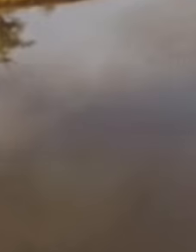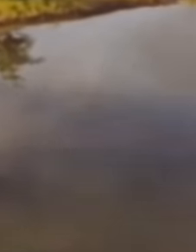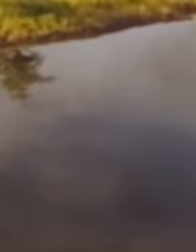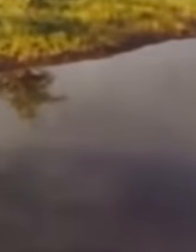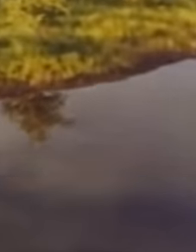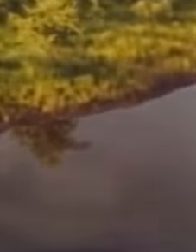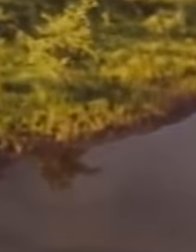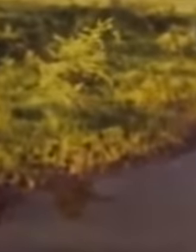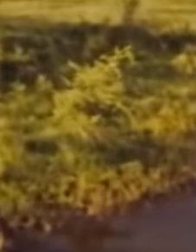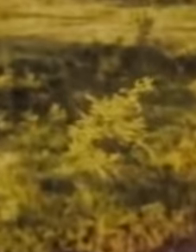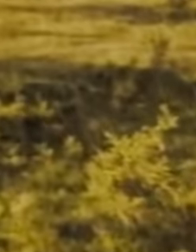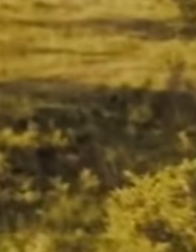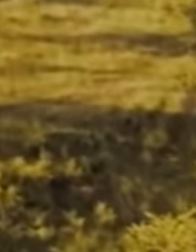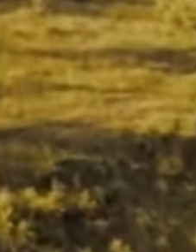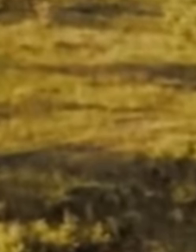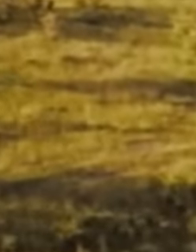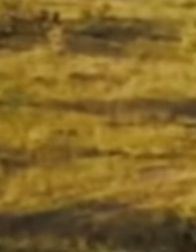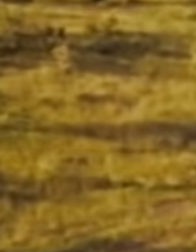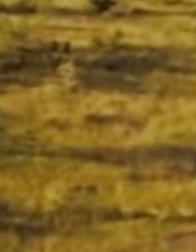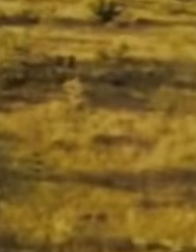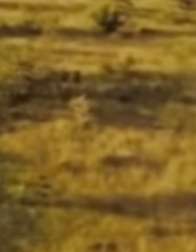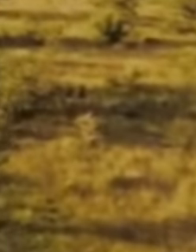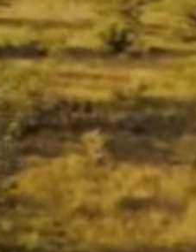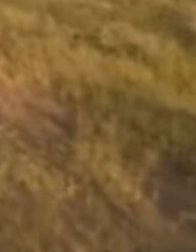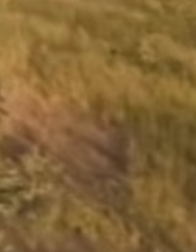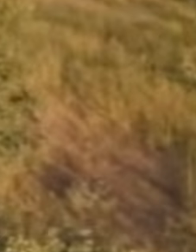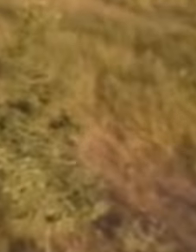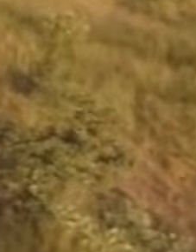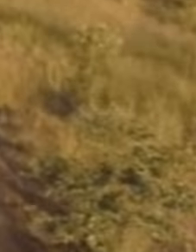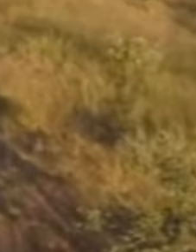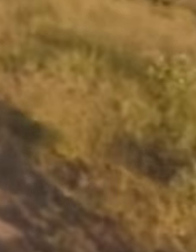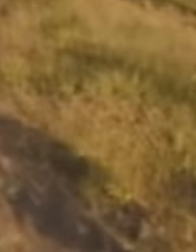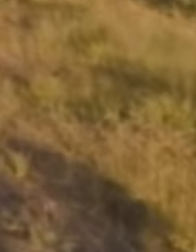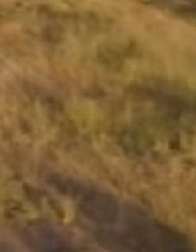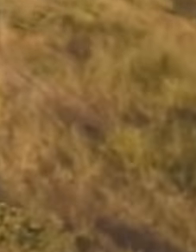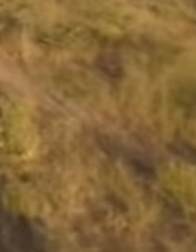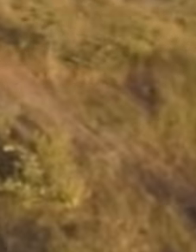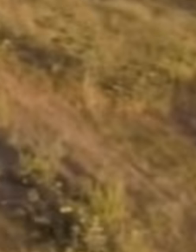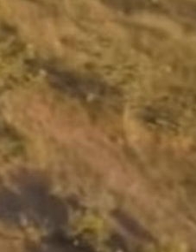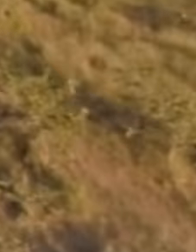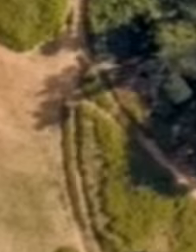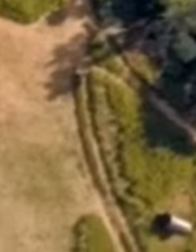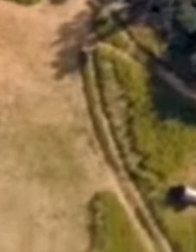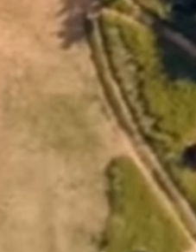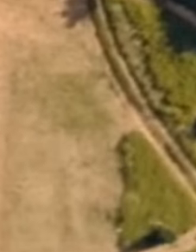내가 살고 있는 곳이 리무르, 티피오. 티밭이에요. 내가 이렇게 걸어가잖아요.